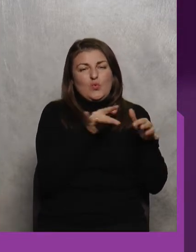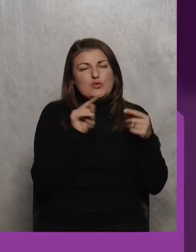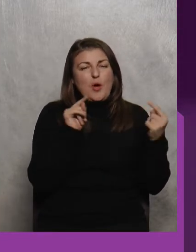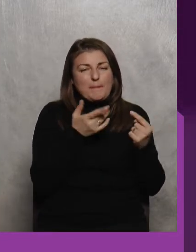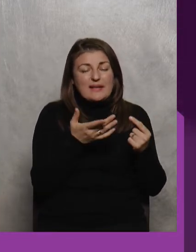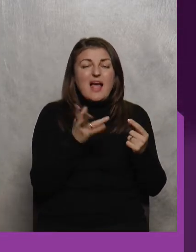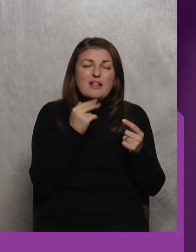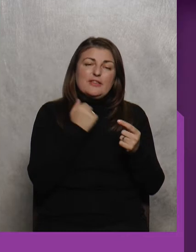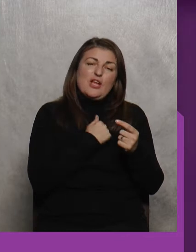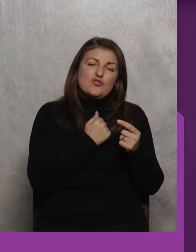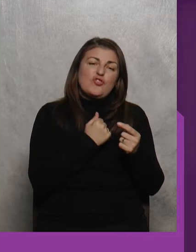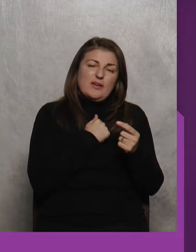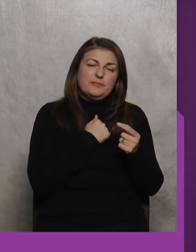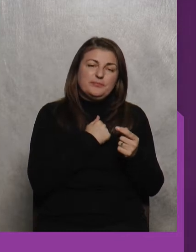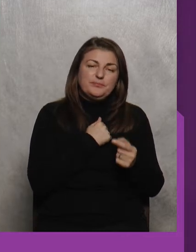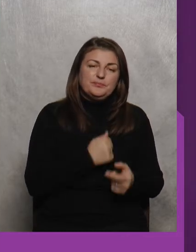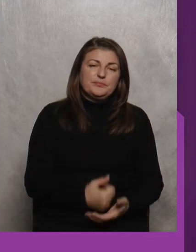Ну, на жаль...